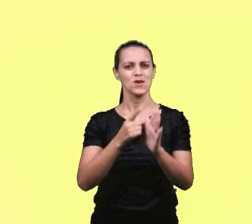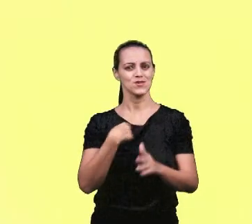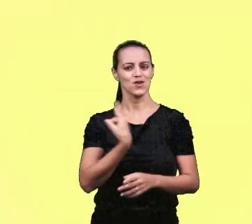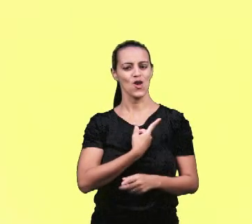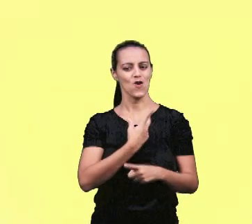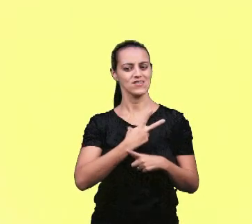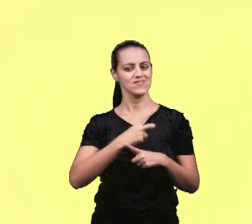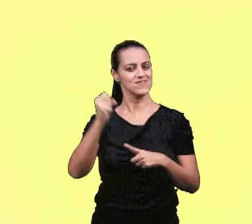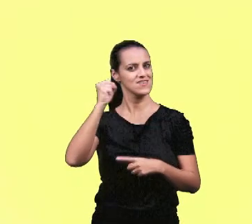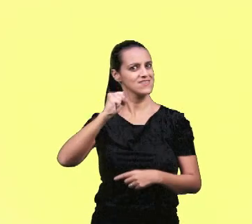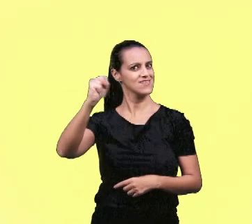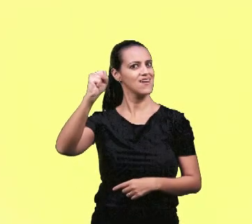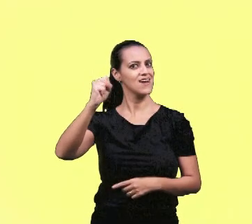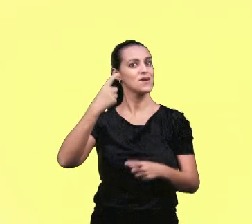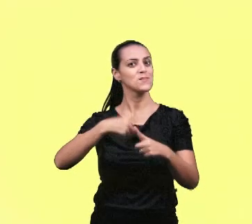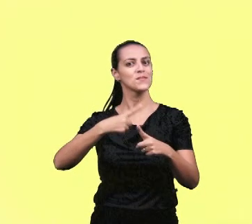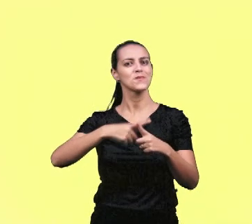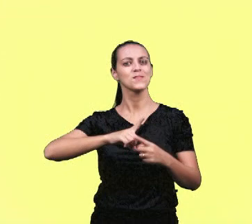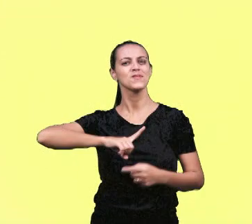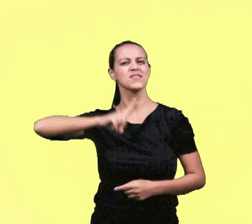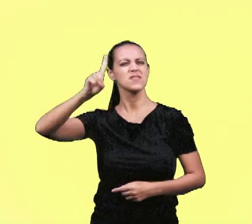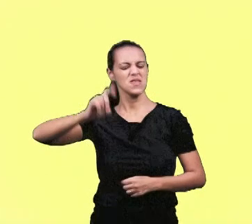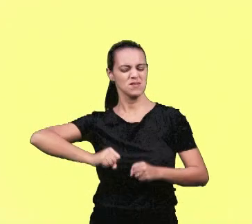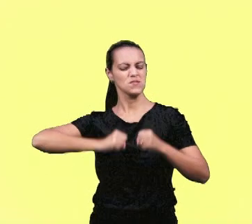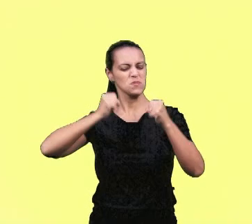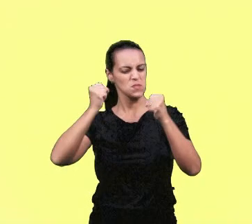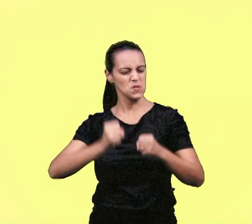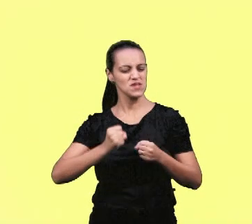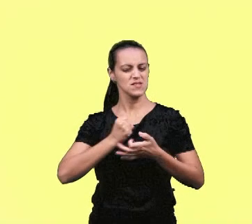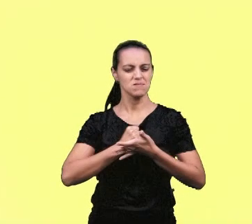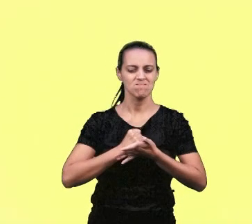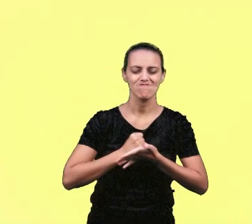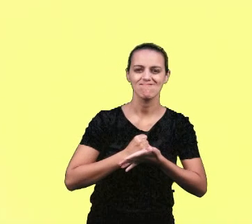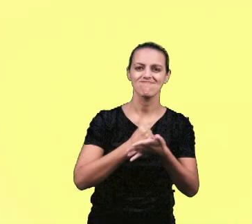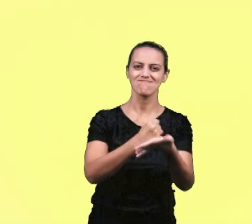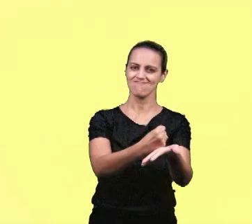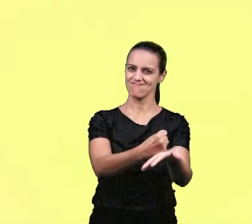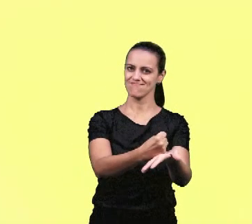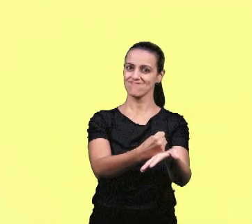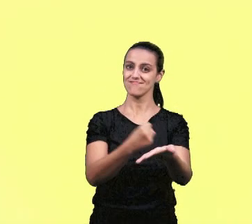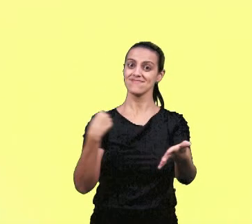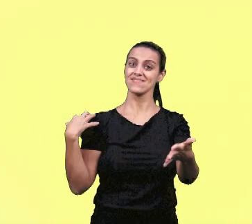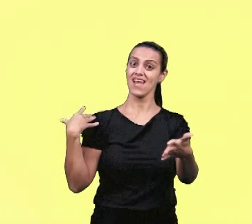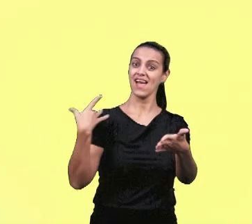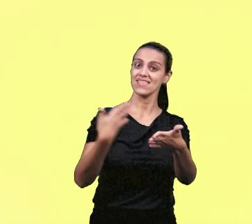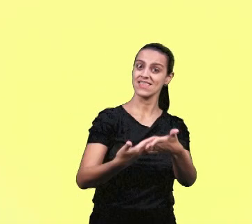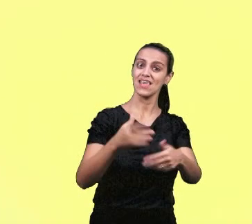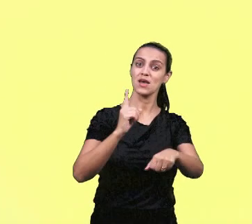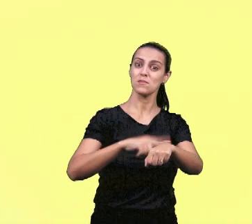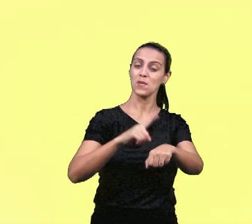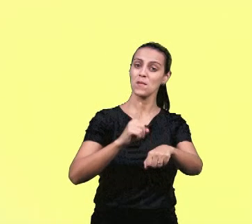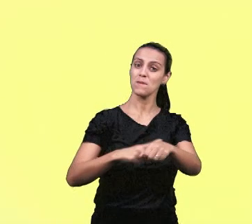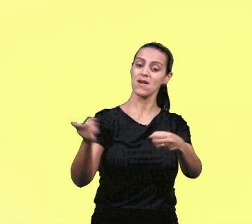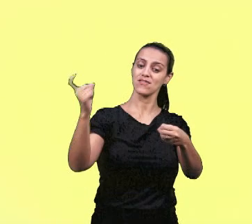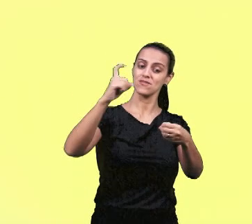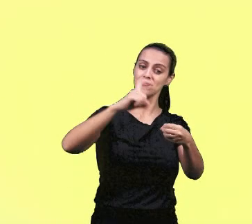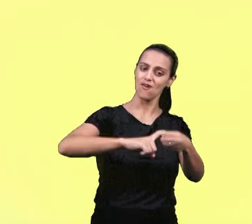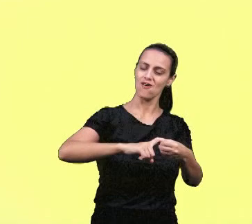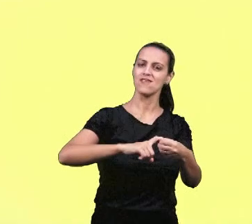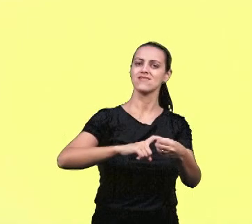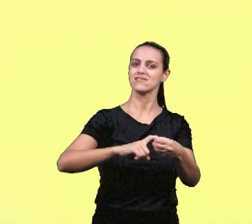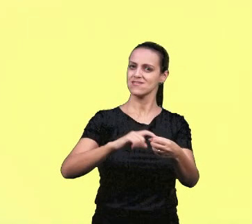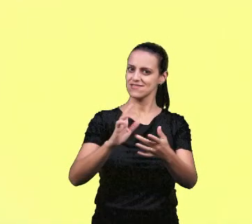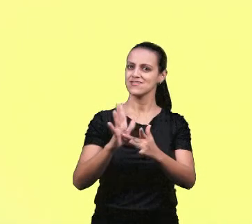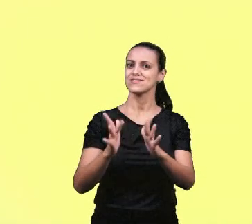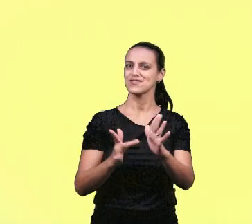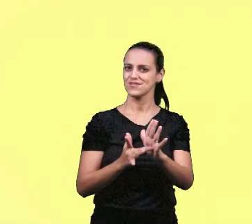être victorieux et que Dieu est puissant pour nous soutenir jusqu'au jour du retour de Jésus. La parole de Dieu